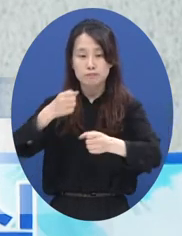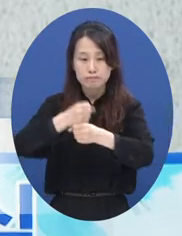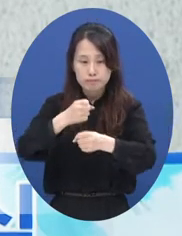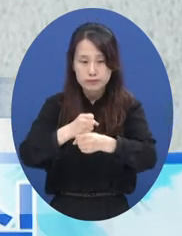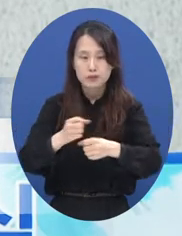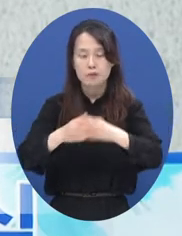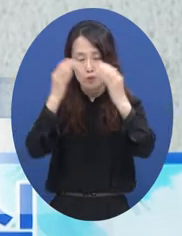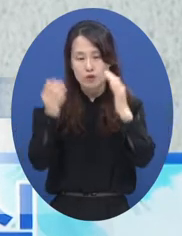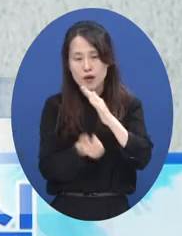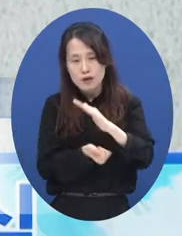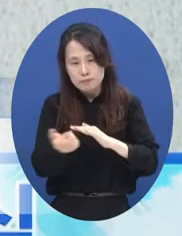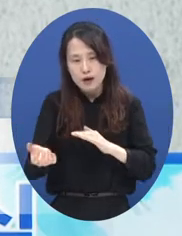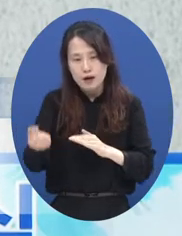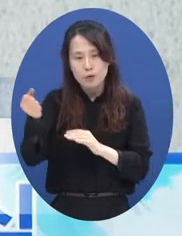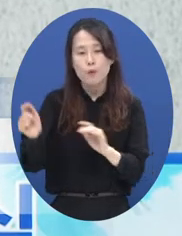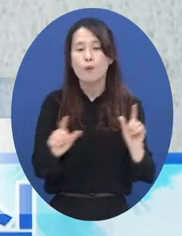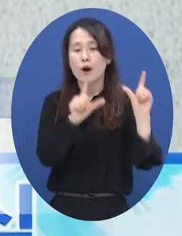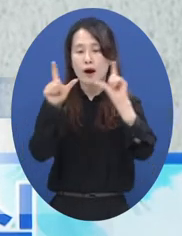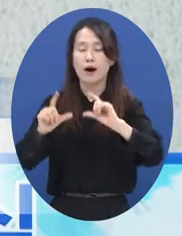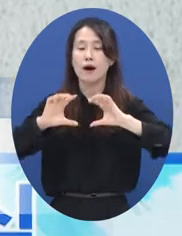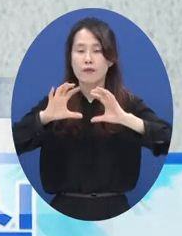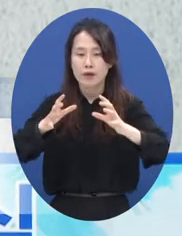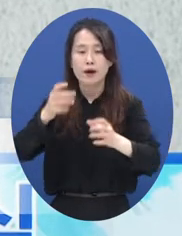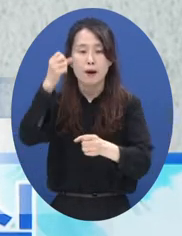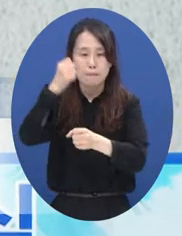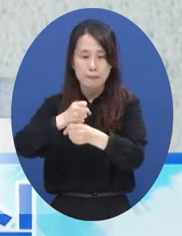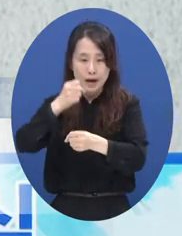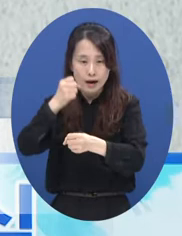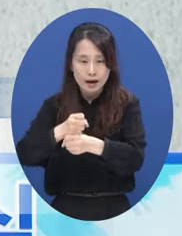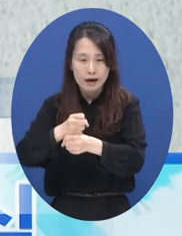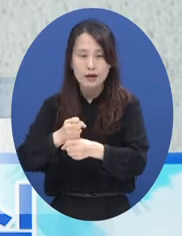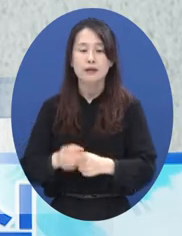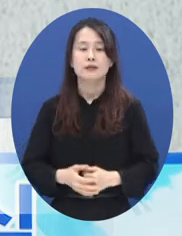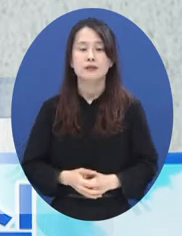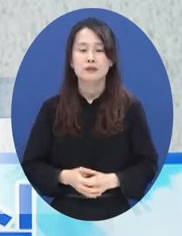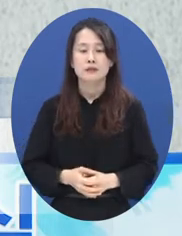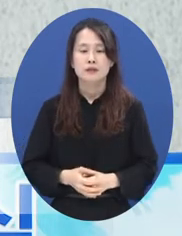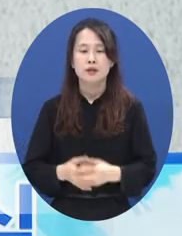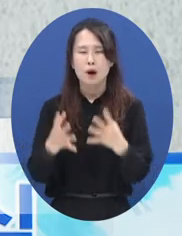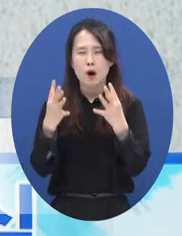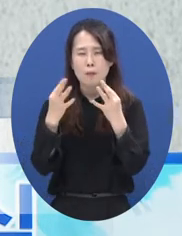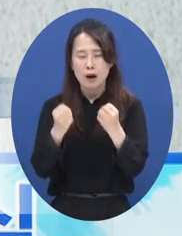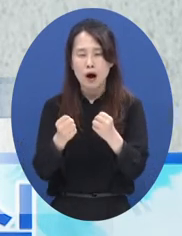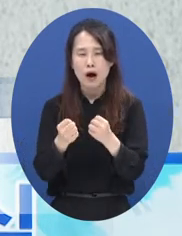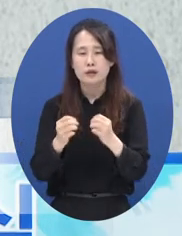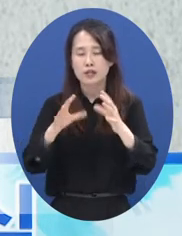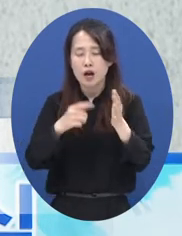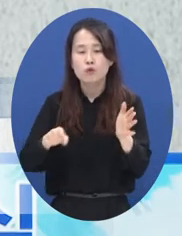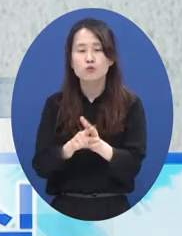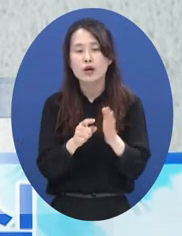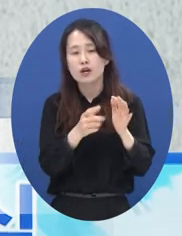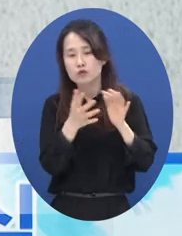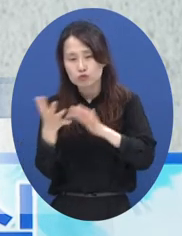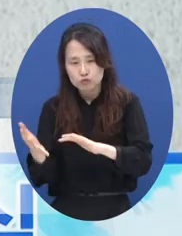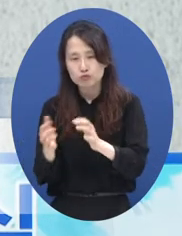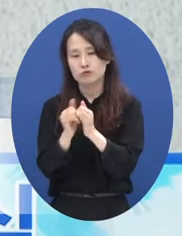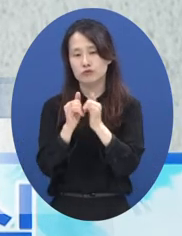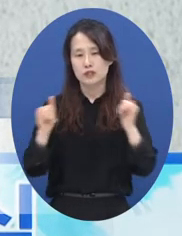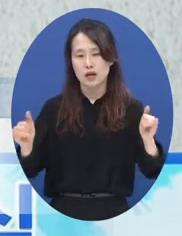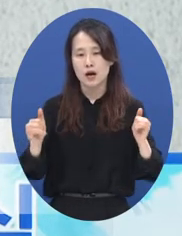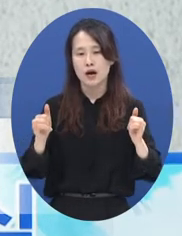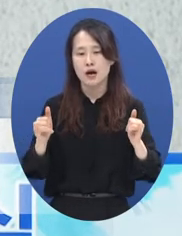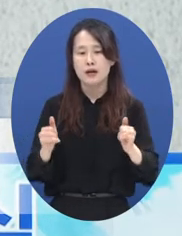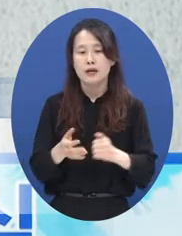만들어 모두가 희망을 갖고 살아가는 나라를 만드는 것이 바로 수많은